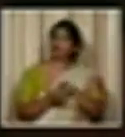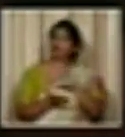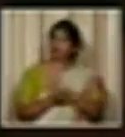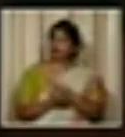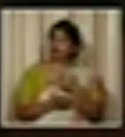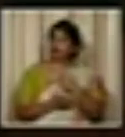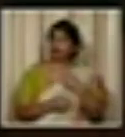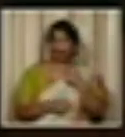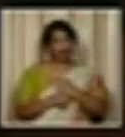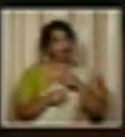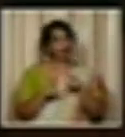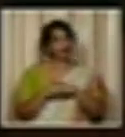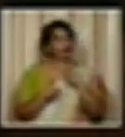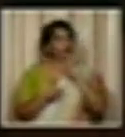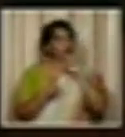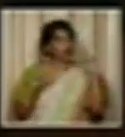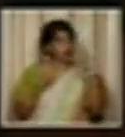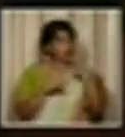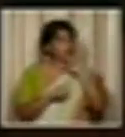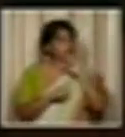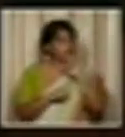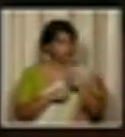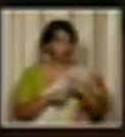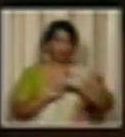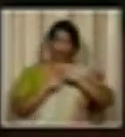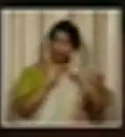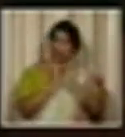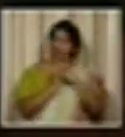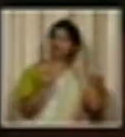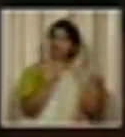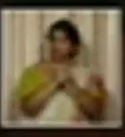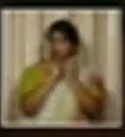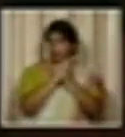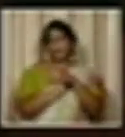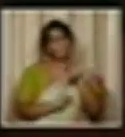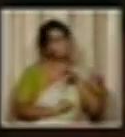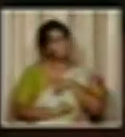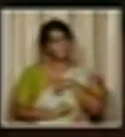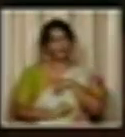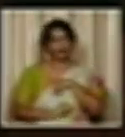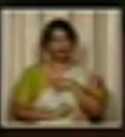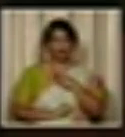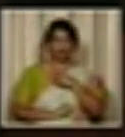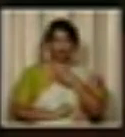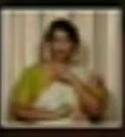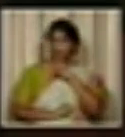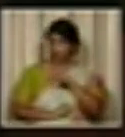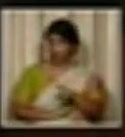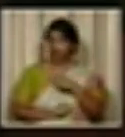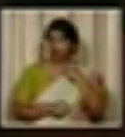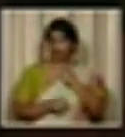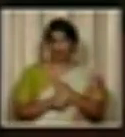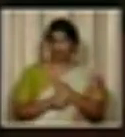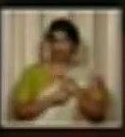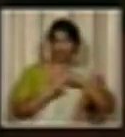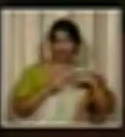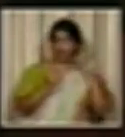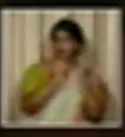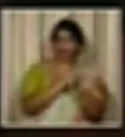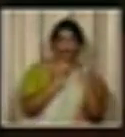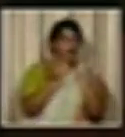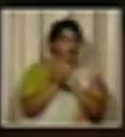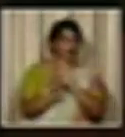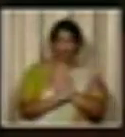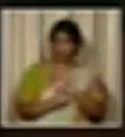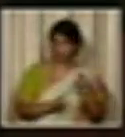අපි ආණ්ඩුව වශයෙන් ශ්‍රේෂ්ඨාධිකරණ ඉදිරිපත් කළ තියෙන හැම සංශෝධනයක්ම පිළිගන්න අපි එකඟ වුණා ඒ අනුව අපි ආණ්ඩුවෙන් වෙනත් සංශෝධන ඉදිරිපත් කරන්නේ